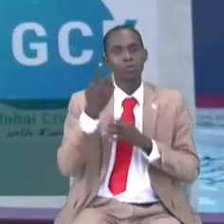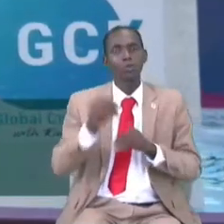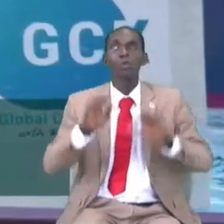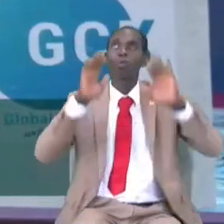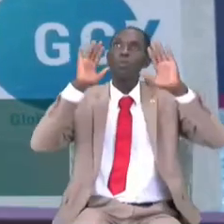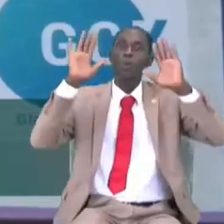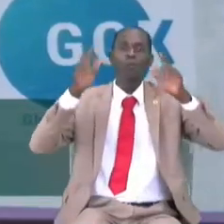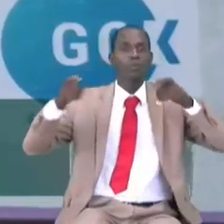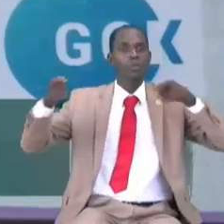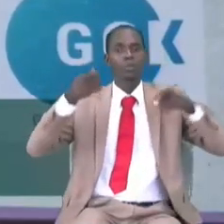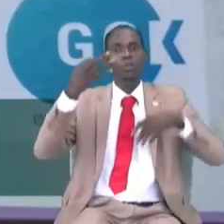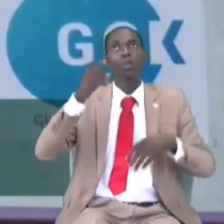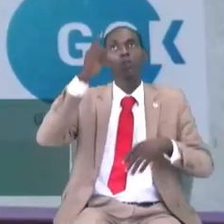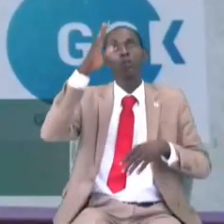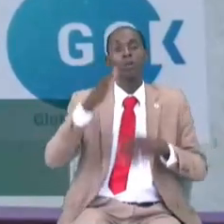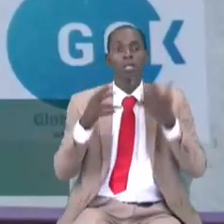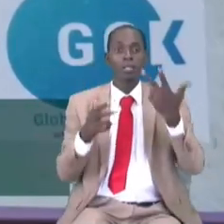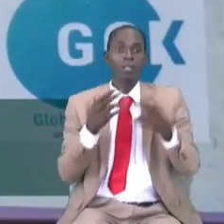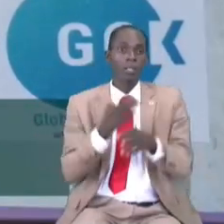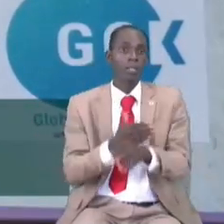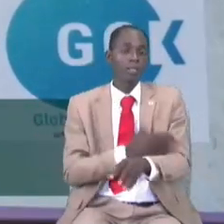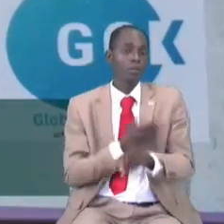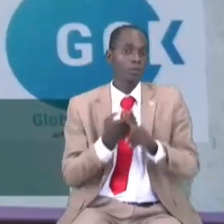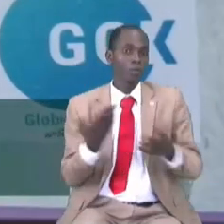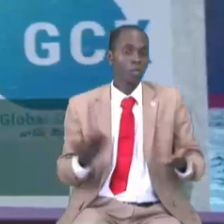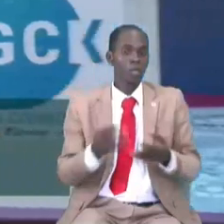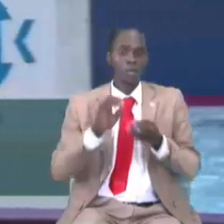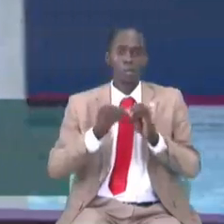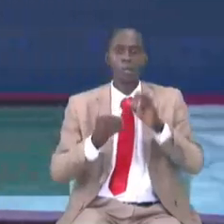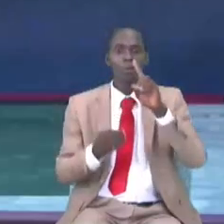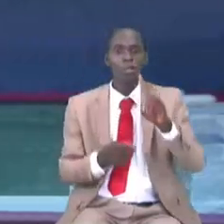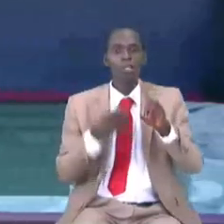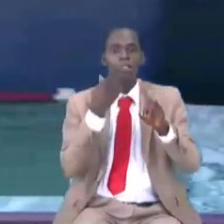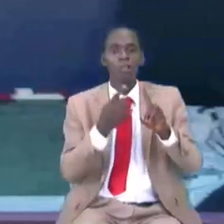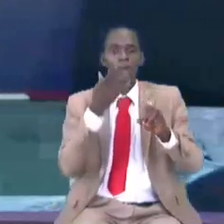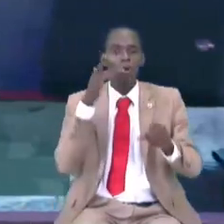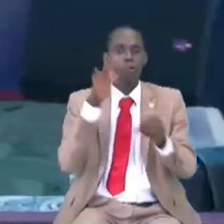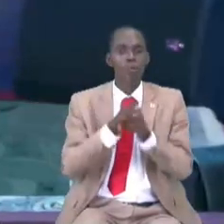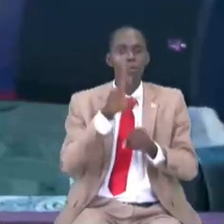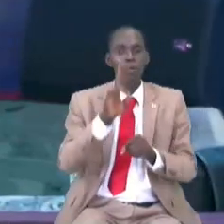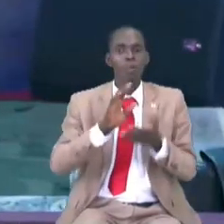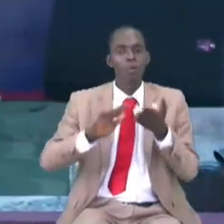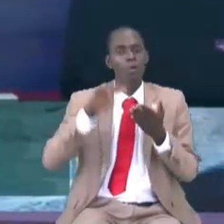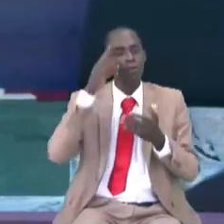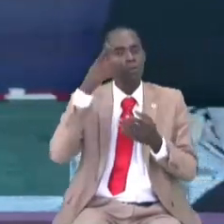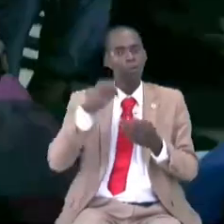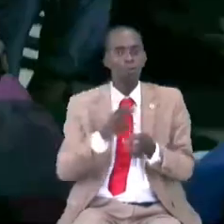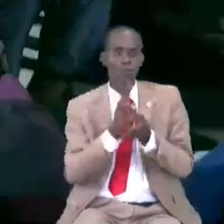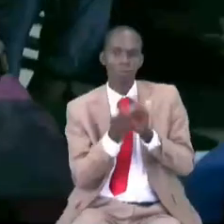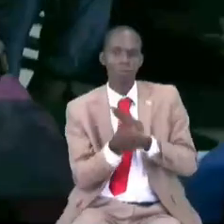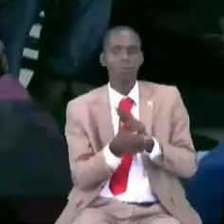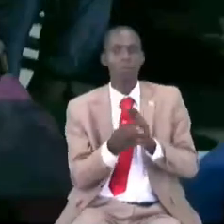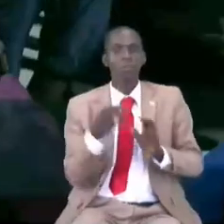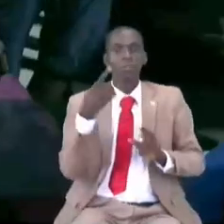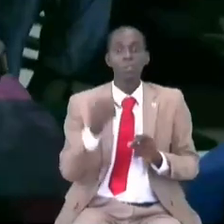cette partie en trois parties, trois éléments premièrement. Le pardon promis pour le pénitent. Le pardon promis au